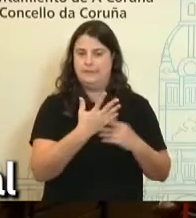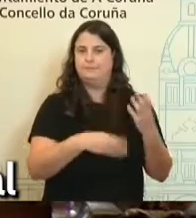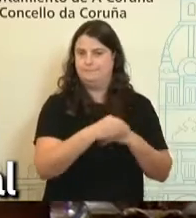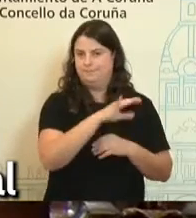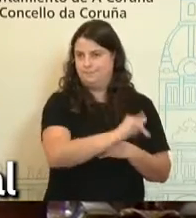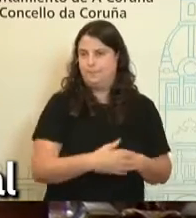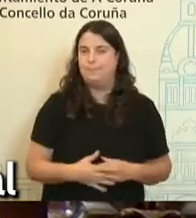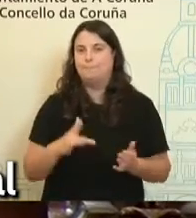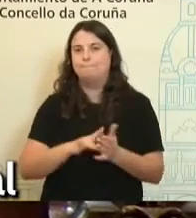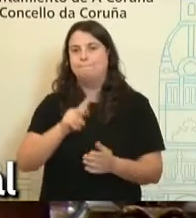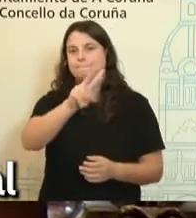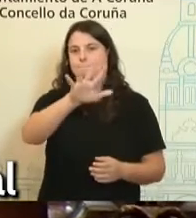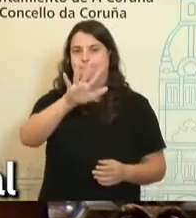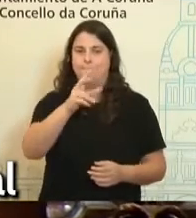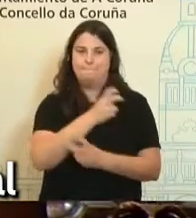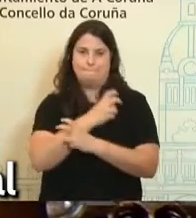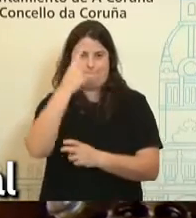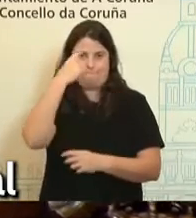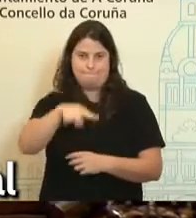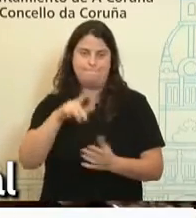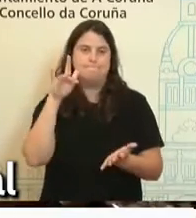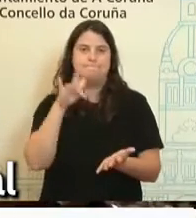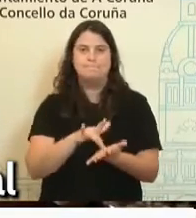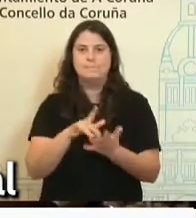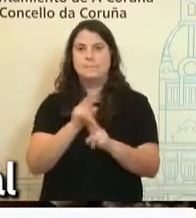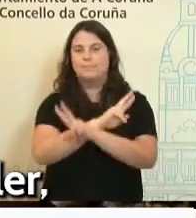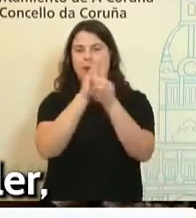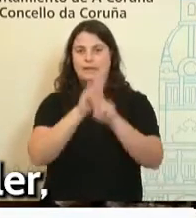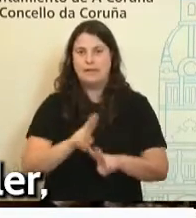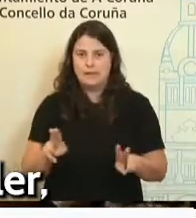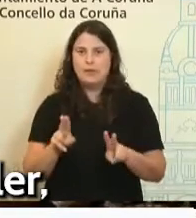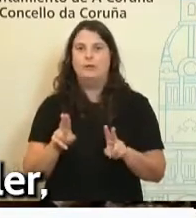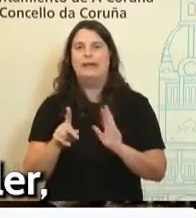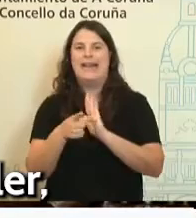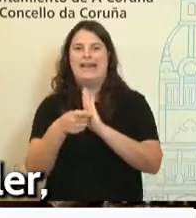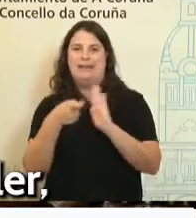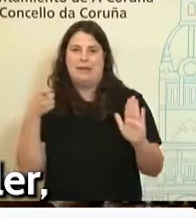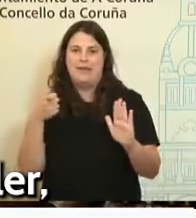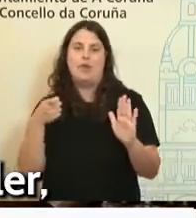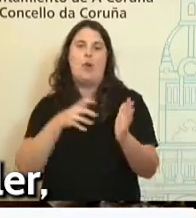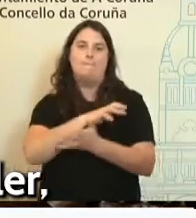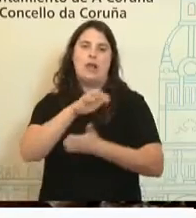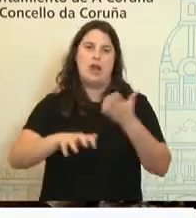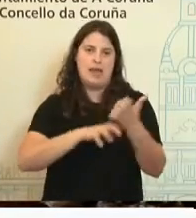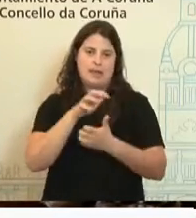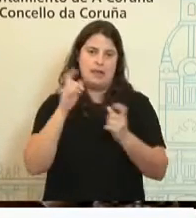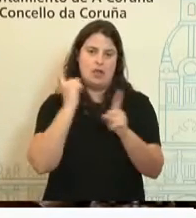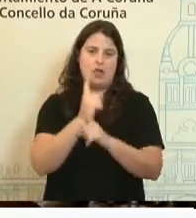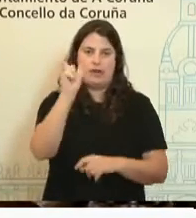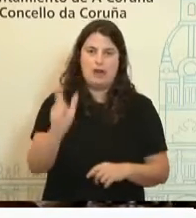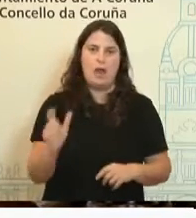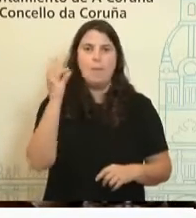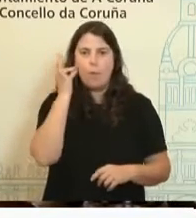O día 25 de novembro, como sabemos, é o Día Internacional de Eliminación da Violencia contra a Muller. É unha